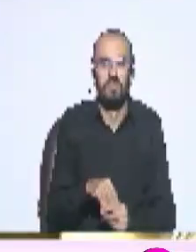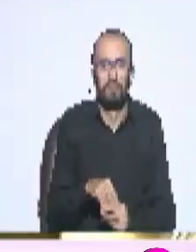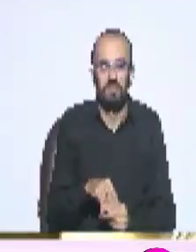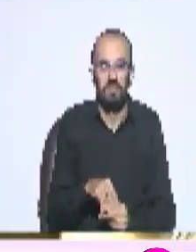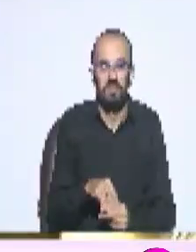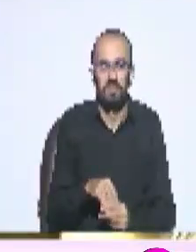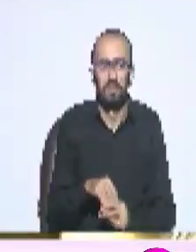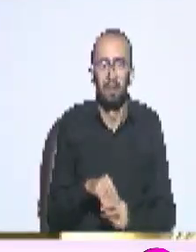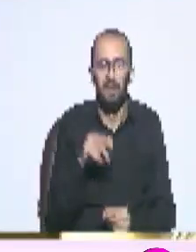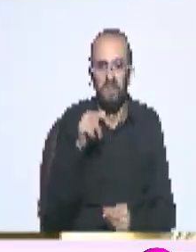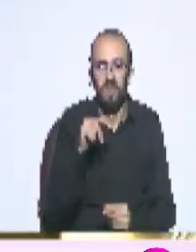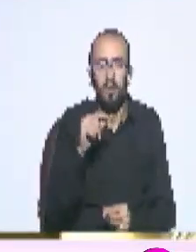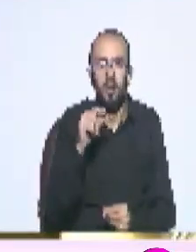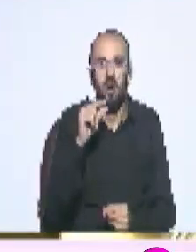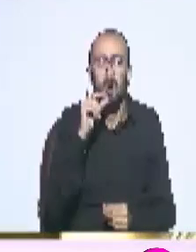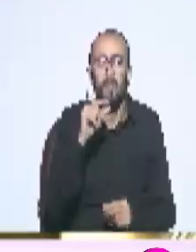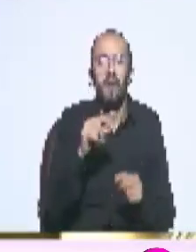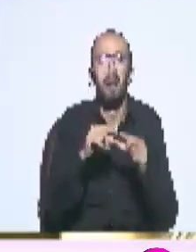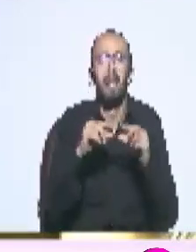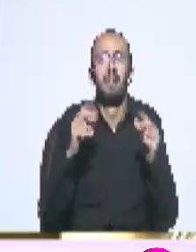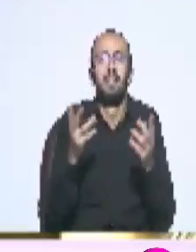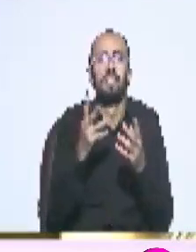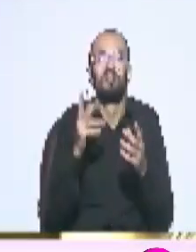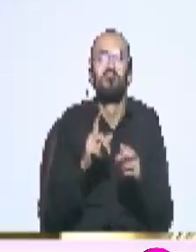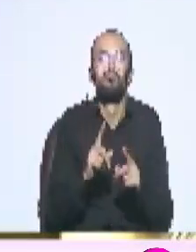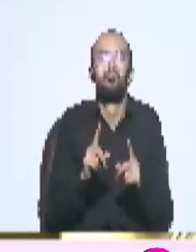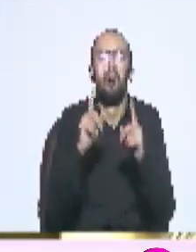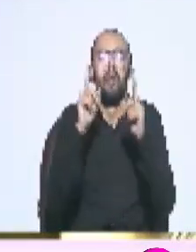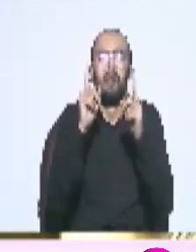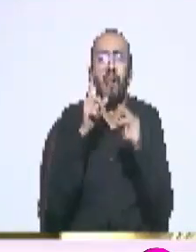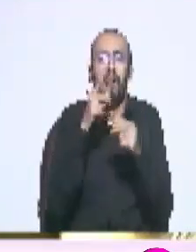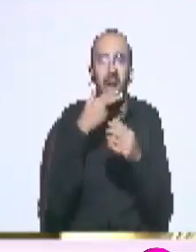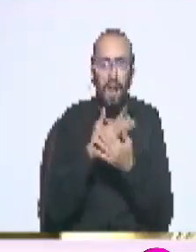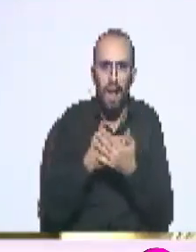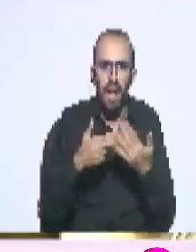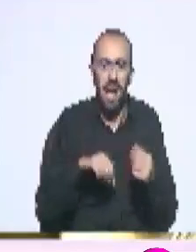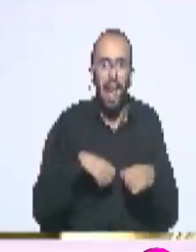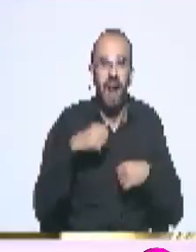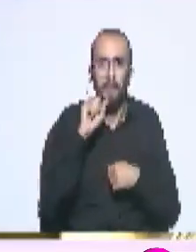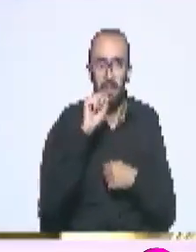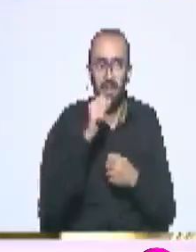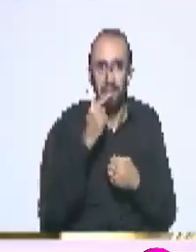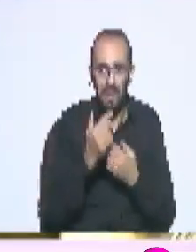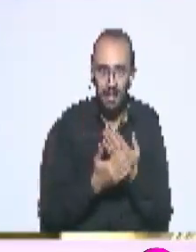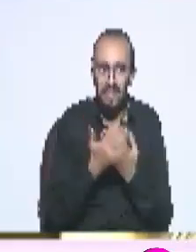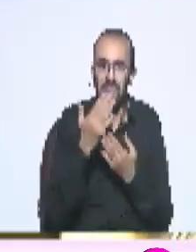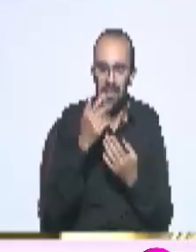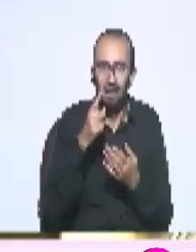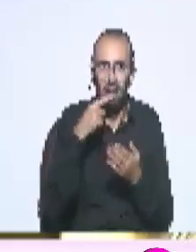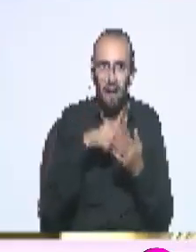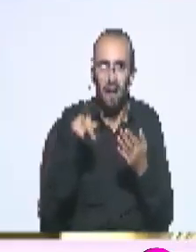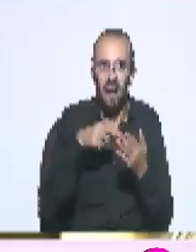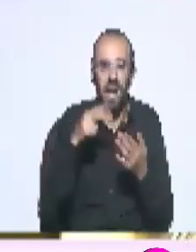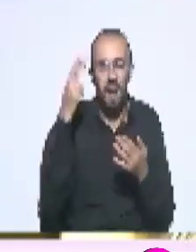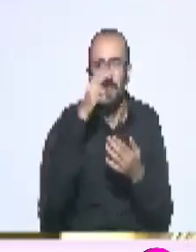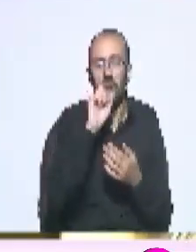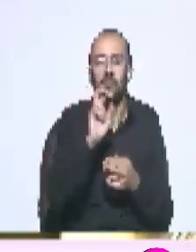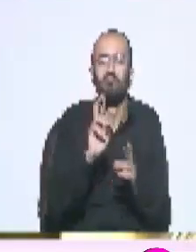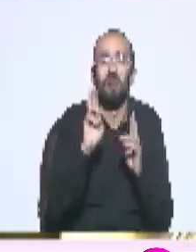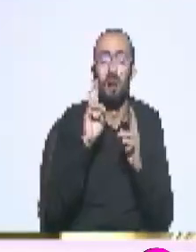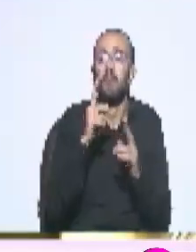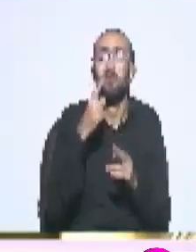احنا في جمله شهيره كده ان شاء الله تحقق كل احلامك السنه الجايه ان شاء الله تحقق مش عارفه ايه السنه الجايه عايزه افهم الناس مش